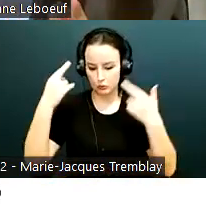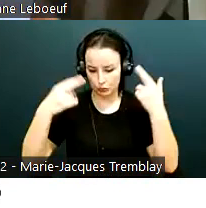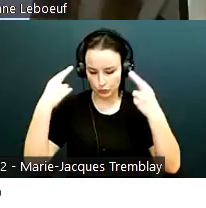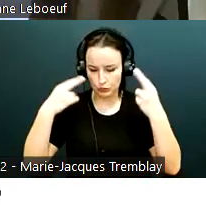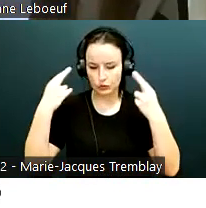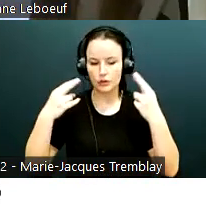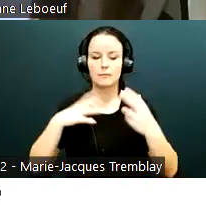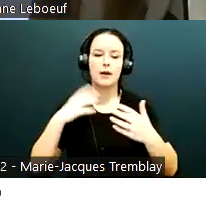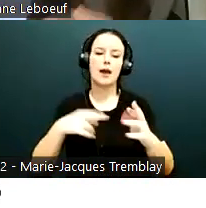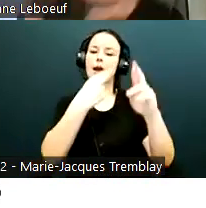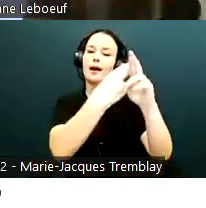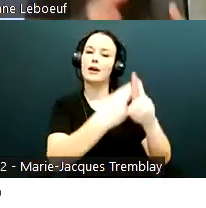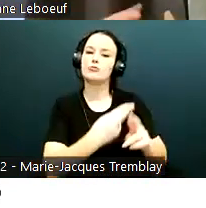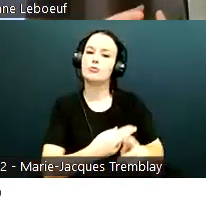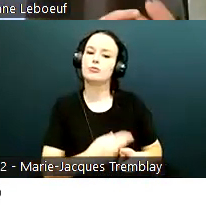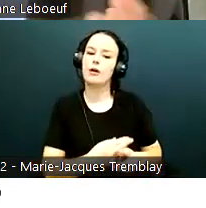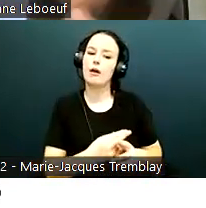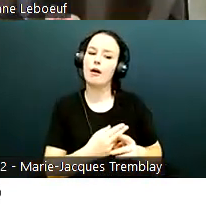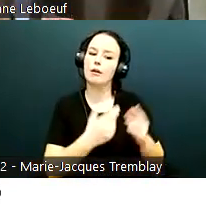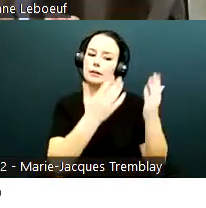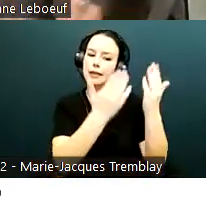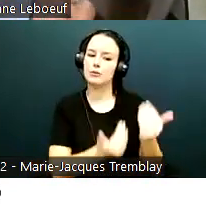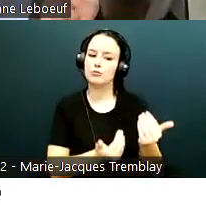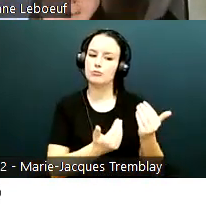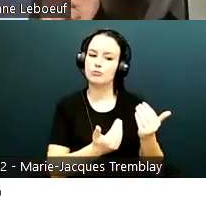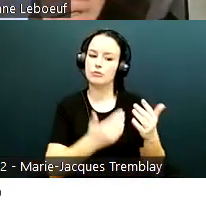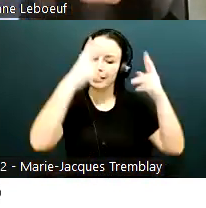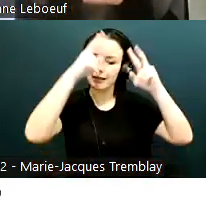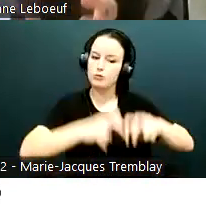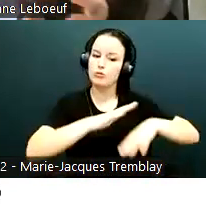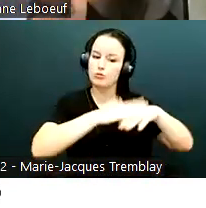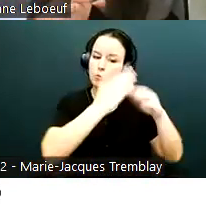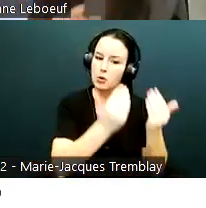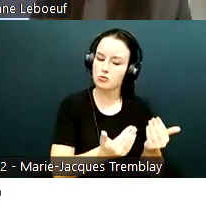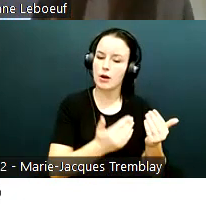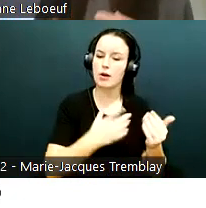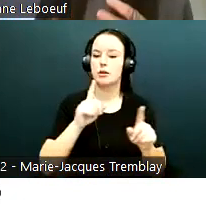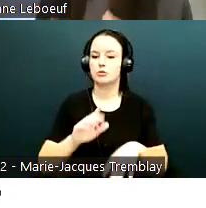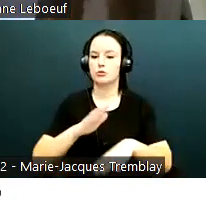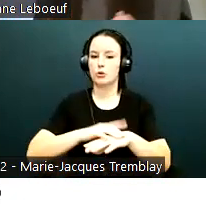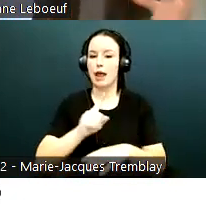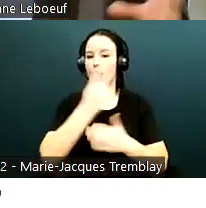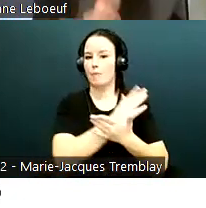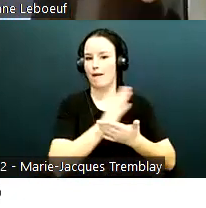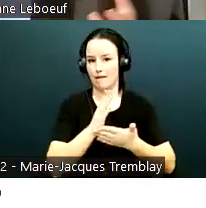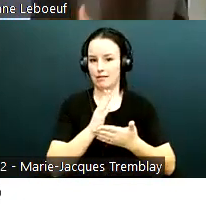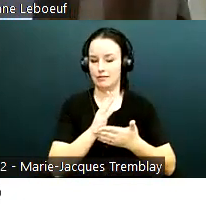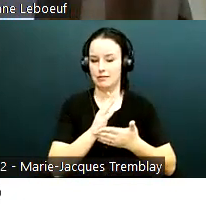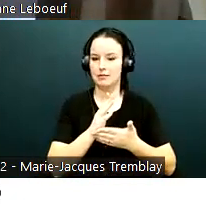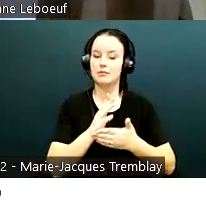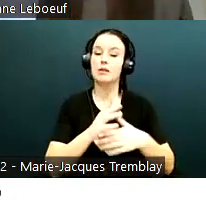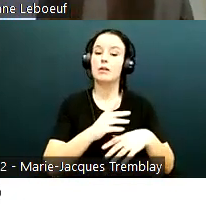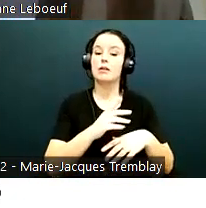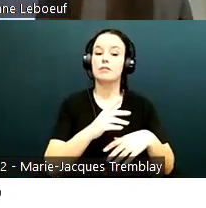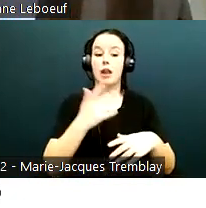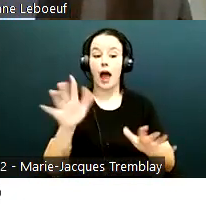les principaux résultats de l'étude de besoin, donc la première recherche, mais aussi la première phase de cette seconde recherche-là là, qui a vraiment mené